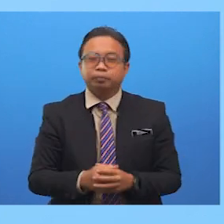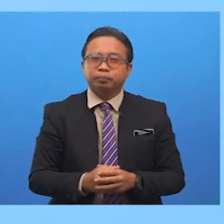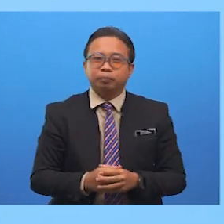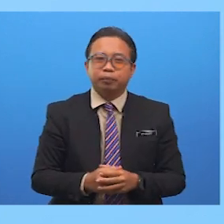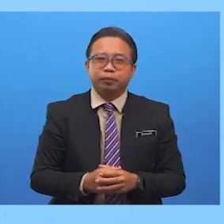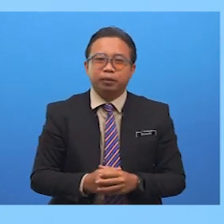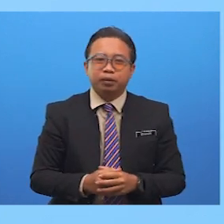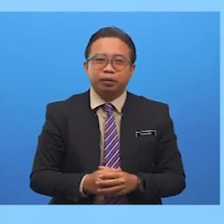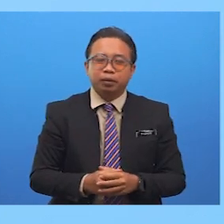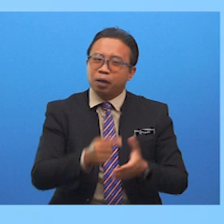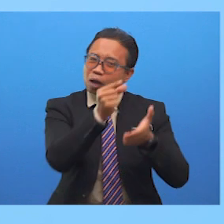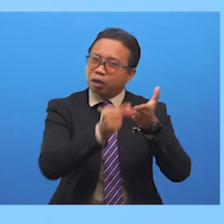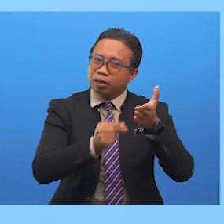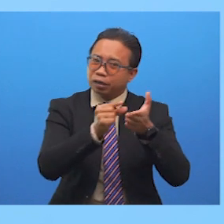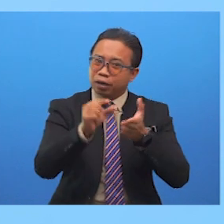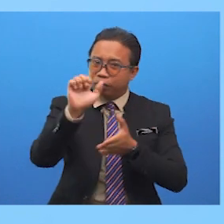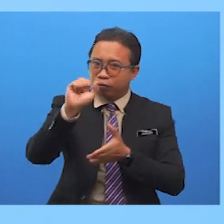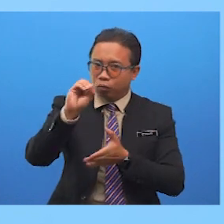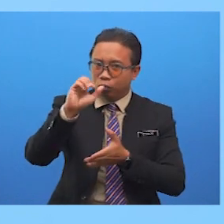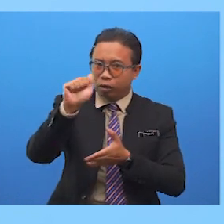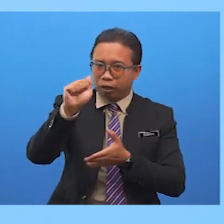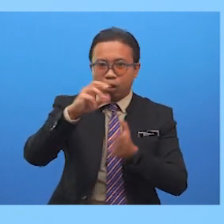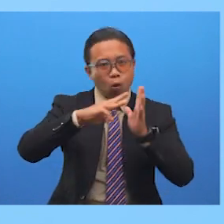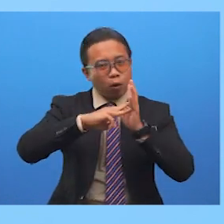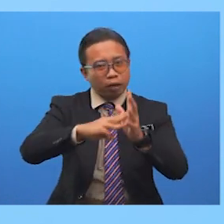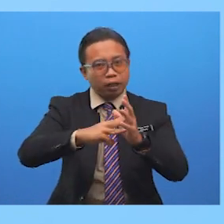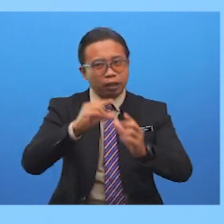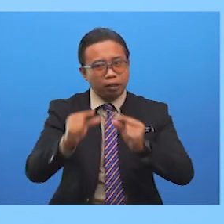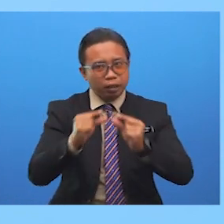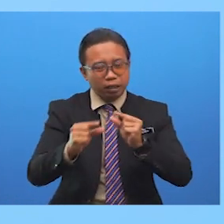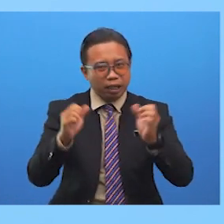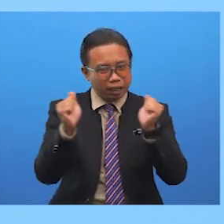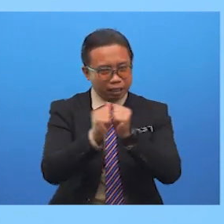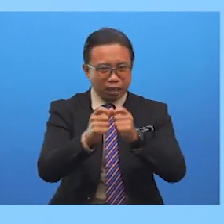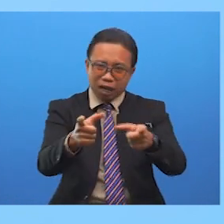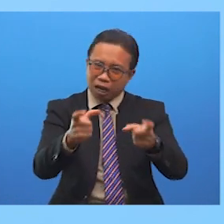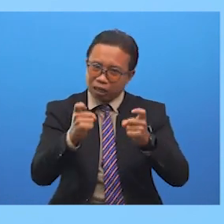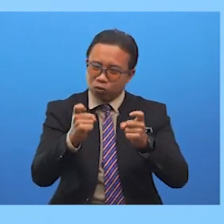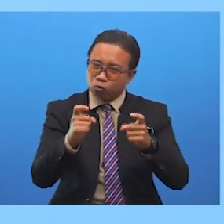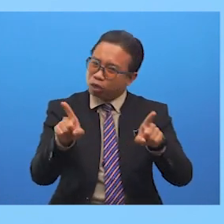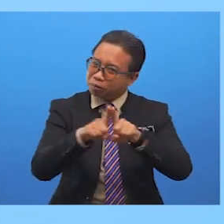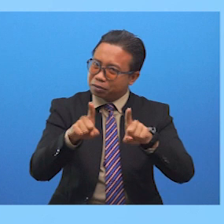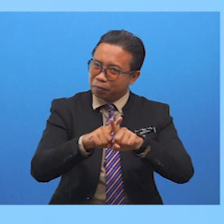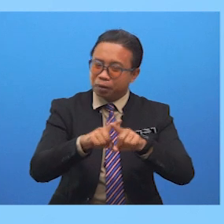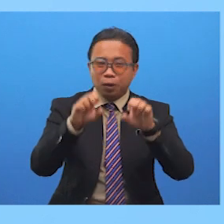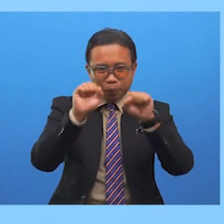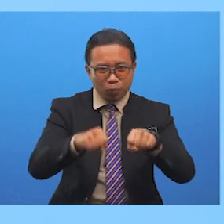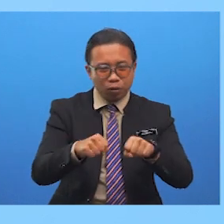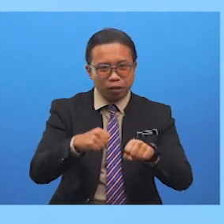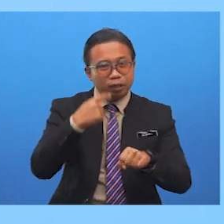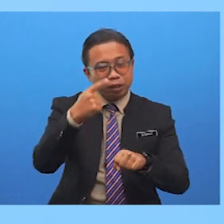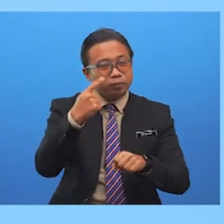make grafoil mewakili gerakan dengan laju yang seragam dan boleh